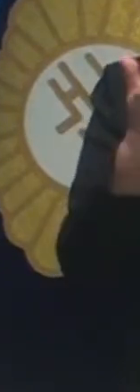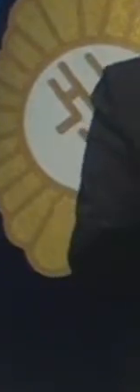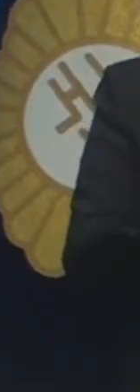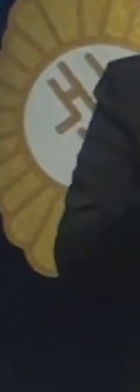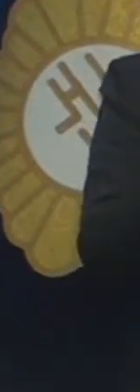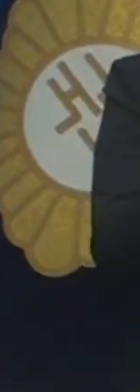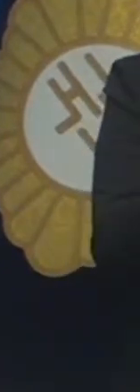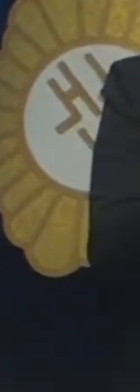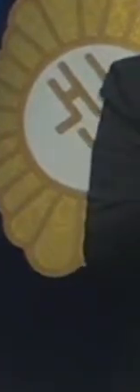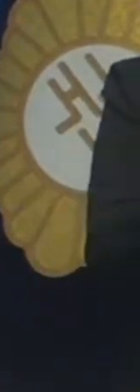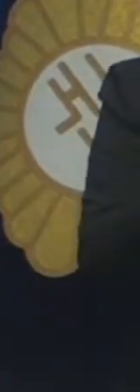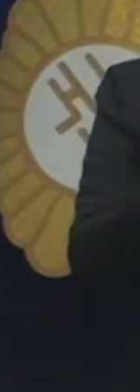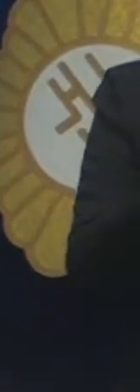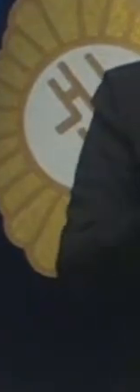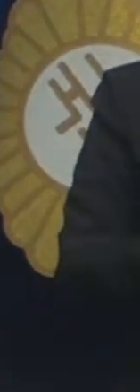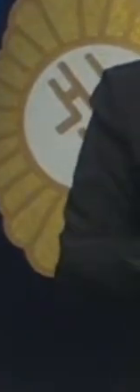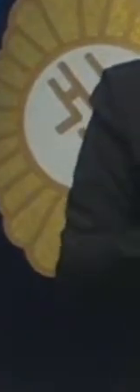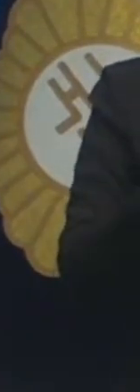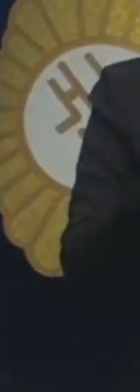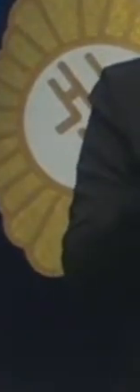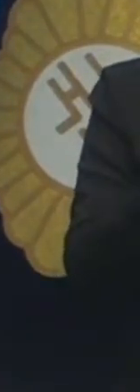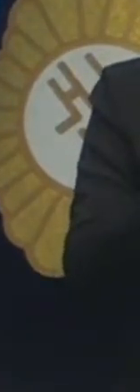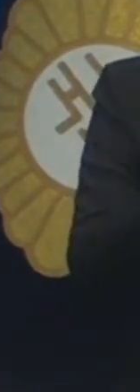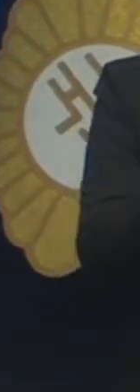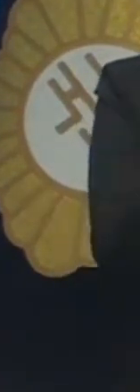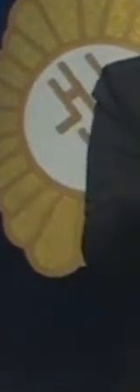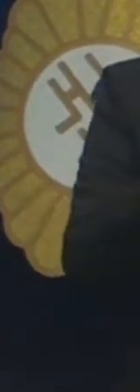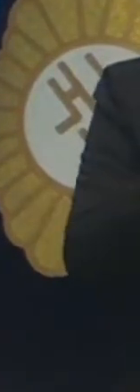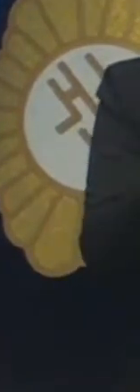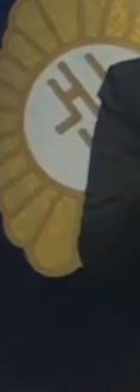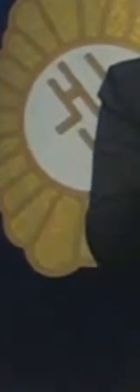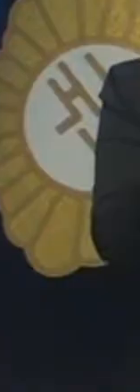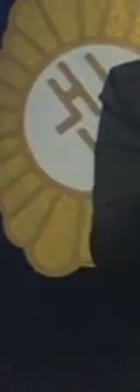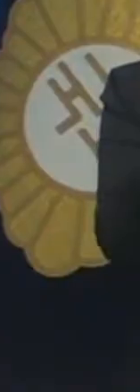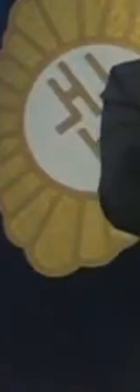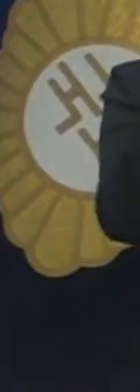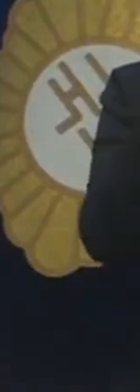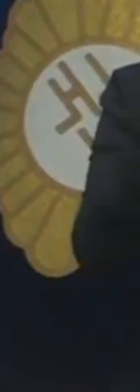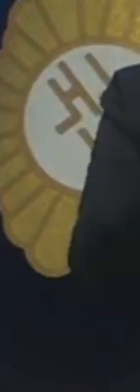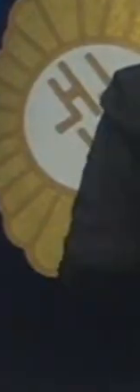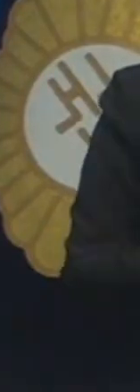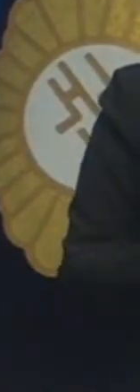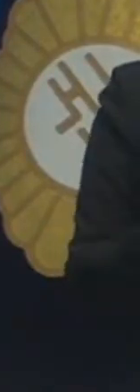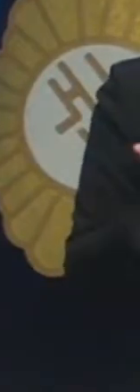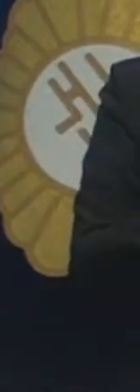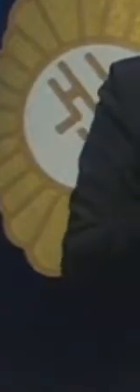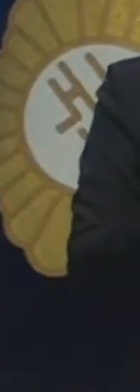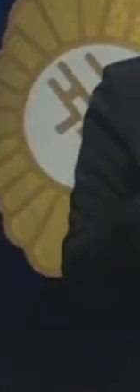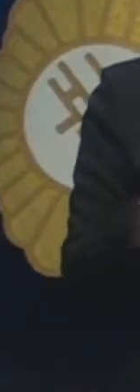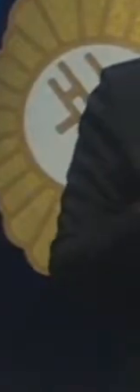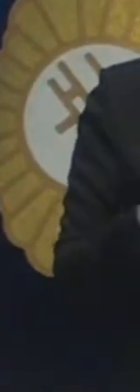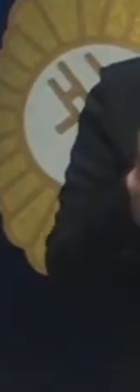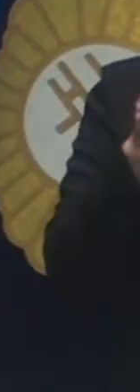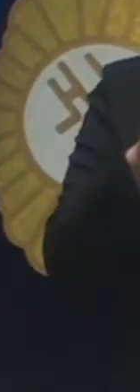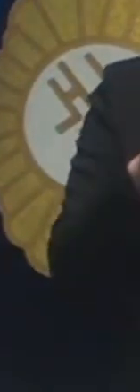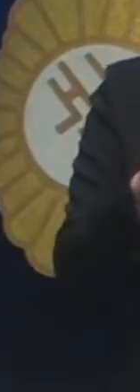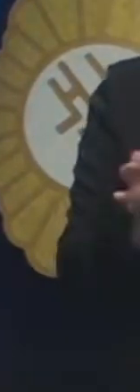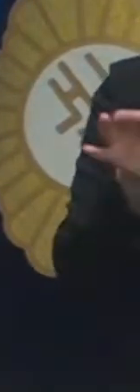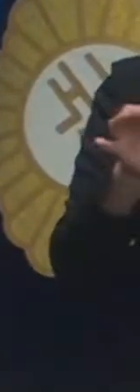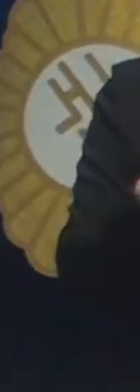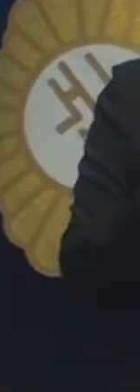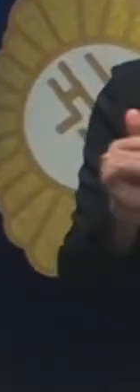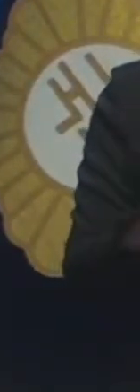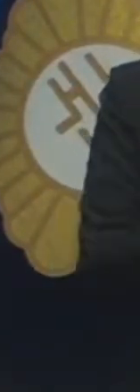홈플러스가 기습적으로 기업회생을 신청한 지 벌써 3개월이 넘고 있습니다. 홈플러스 노동자와 입점업주,